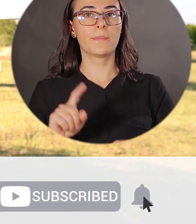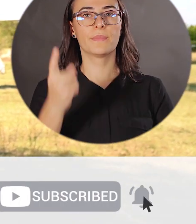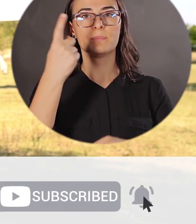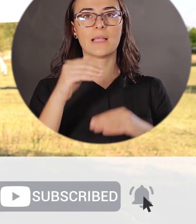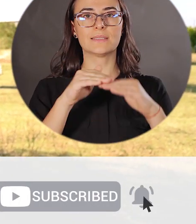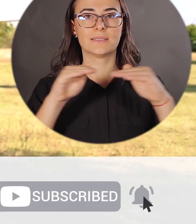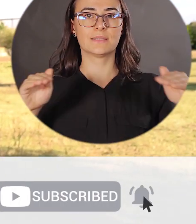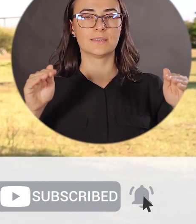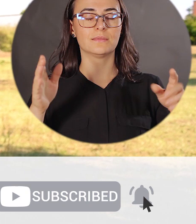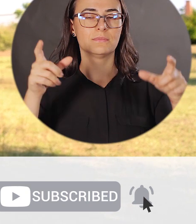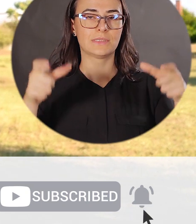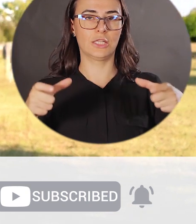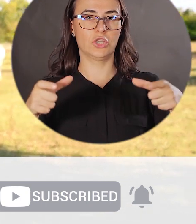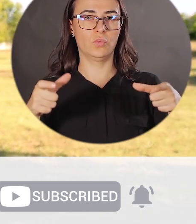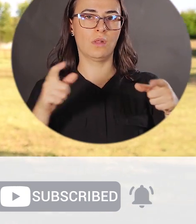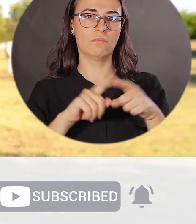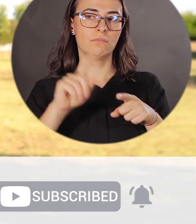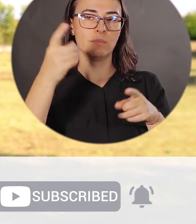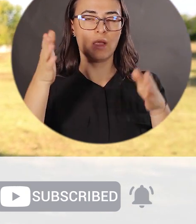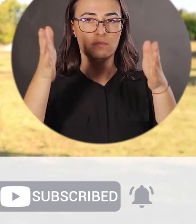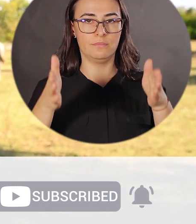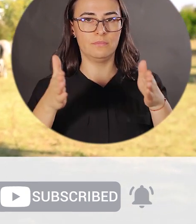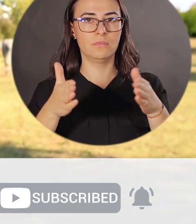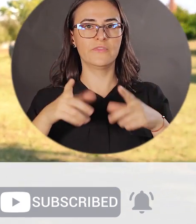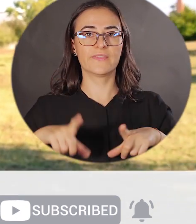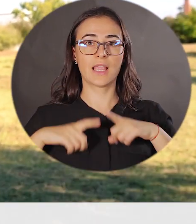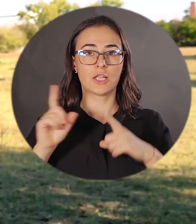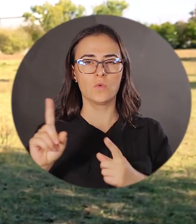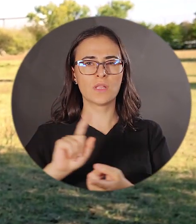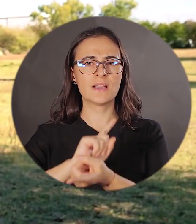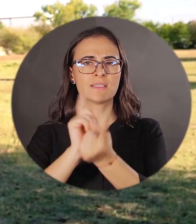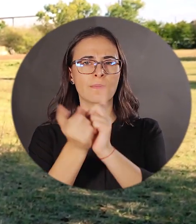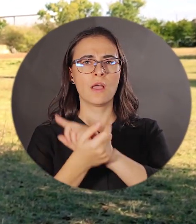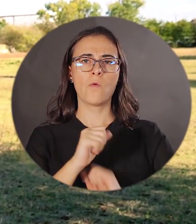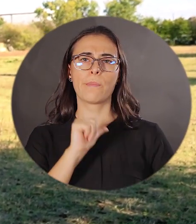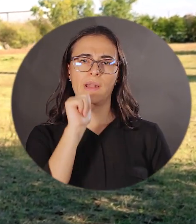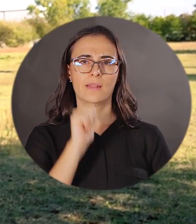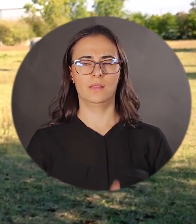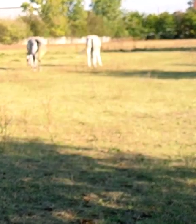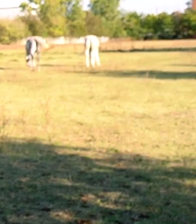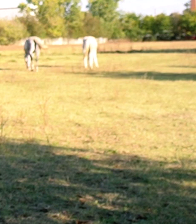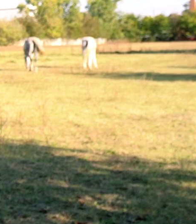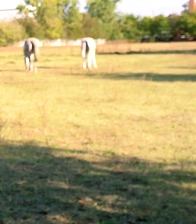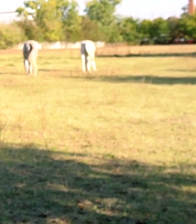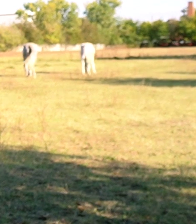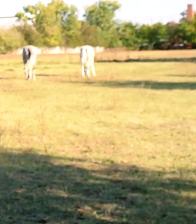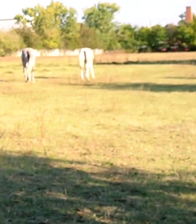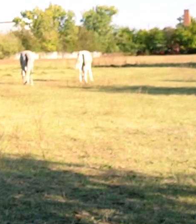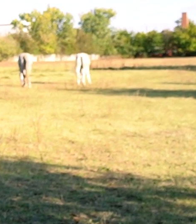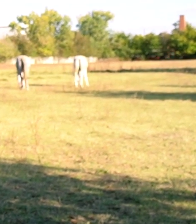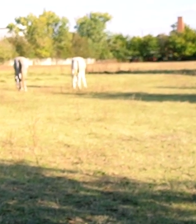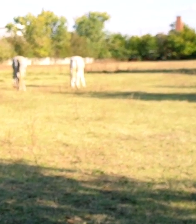Dr. Dane, care a venit spre Gary, exact așa a venit, depresiv, 6 luni și-a dat